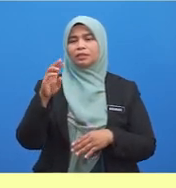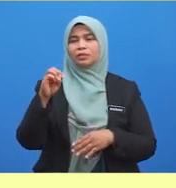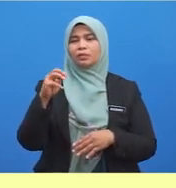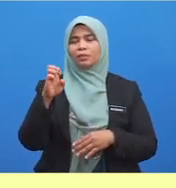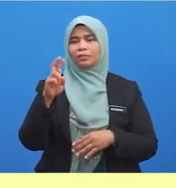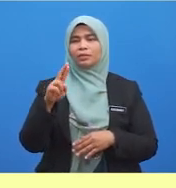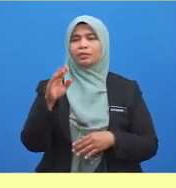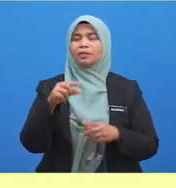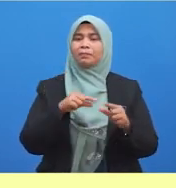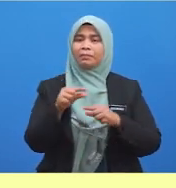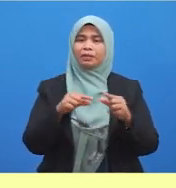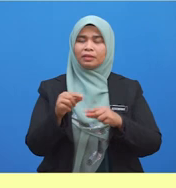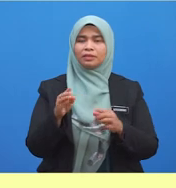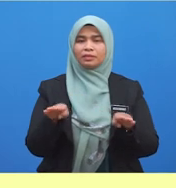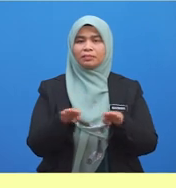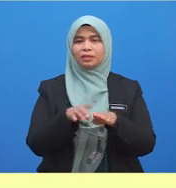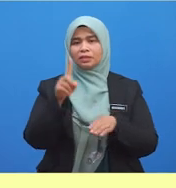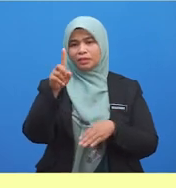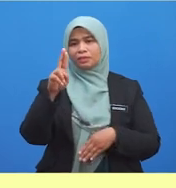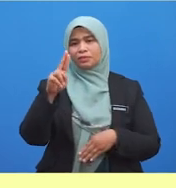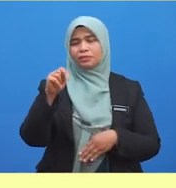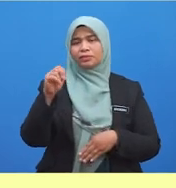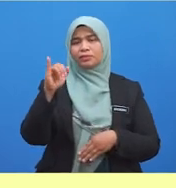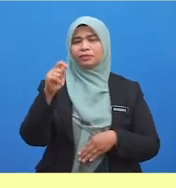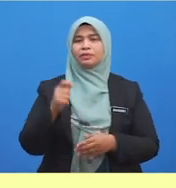bergerak sebagai satu unit.